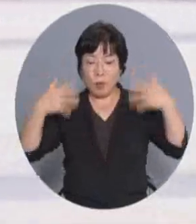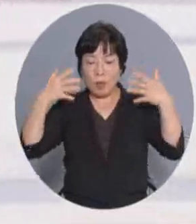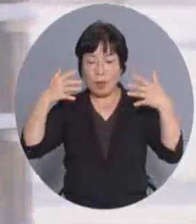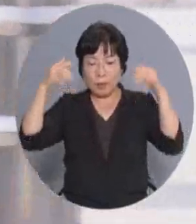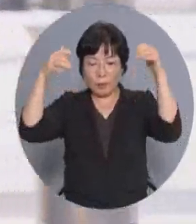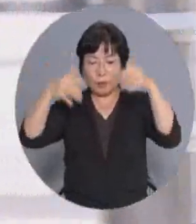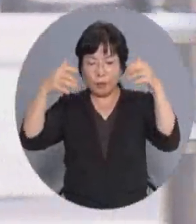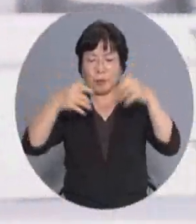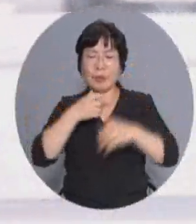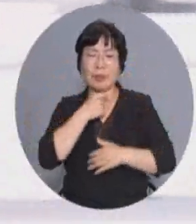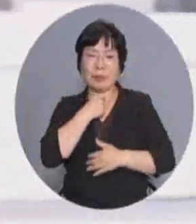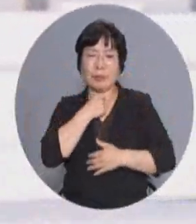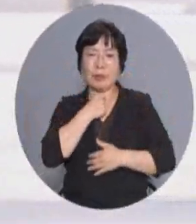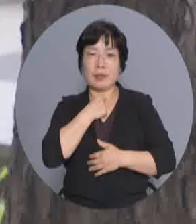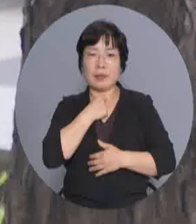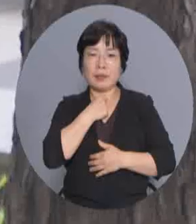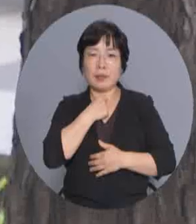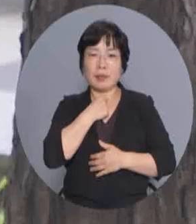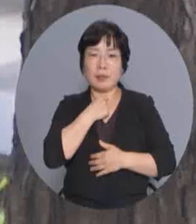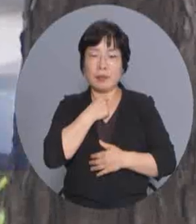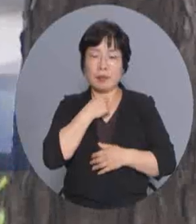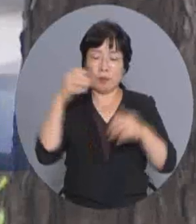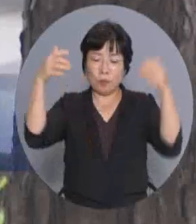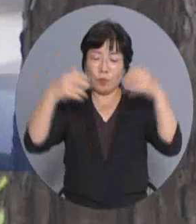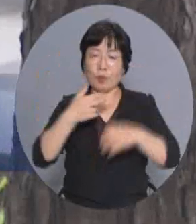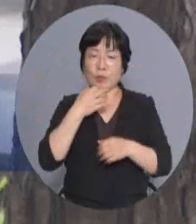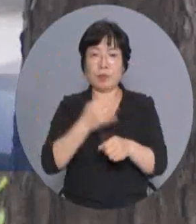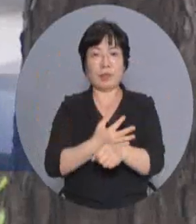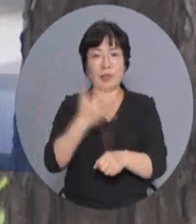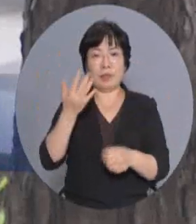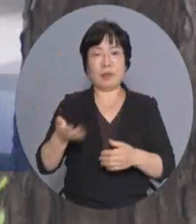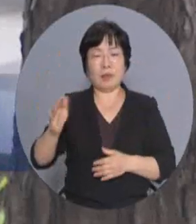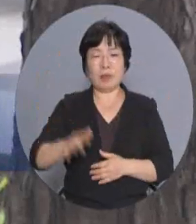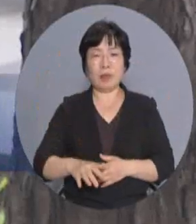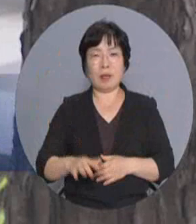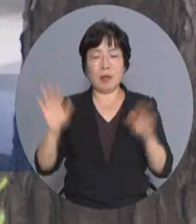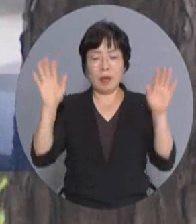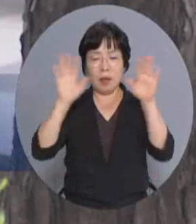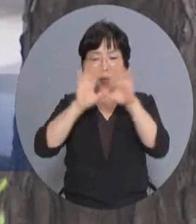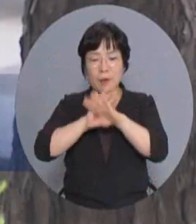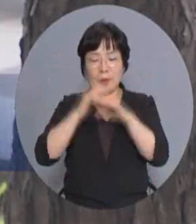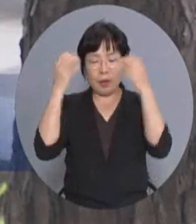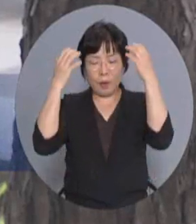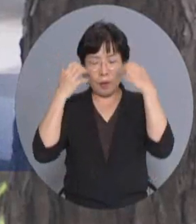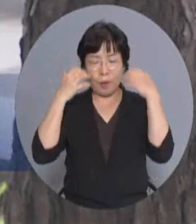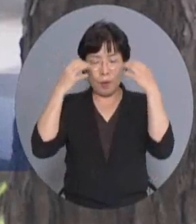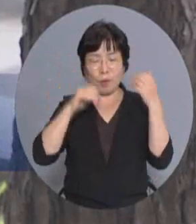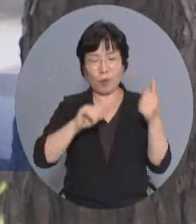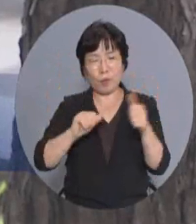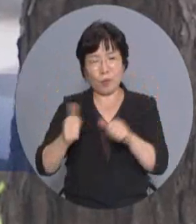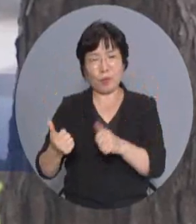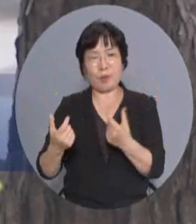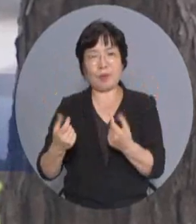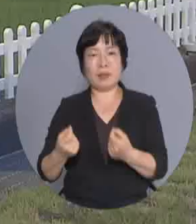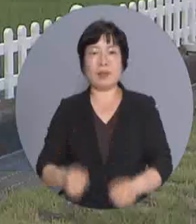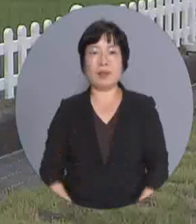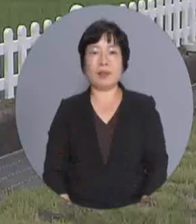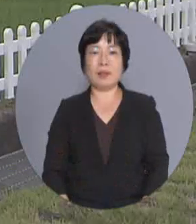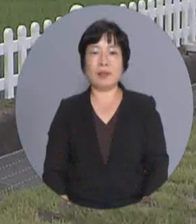소식까지 바랄 정도입니다. 아느님이 그걸 할 수 없지. 그래도 할 수 없는데 그냥 전들난게 미치겠어. 걸리면 어쩌고 죽도 살도